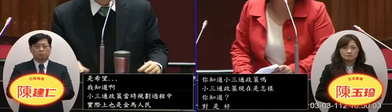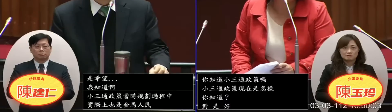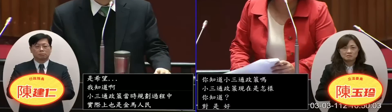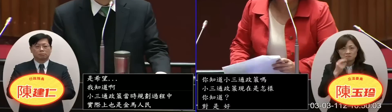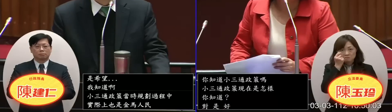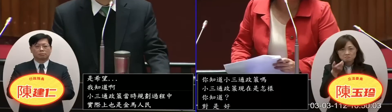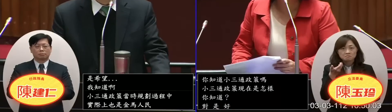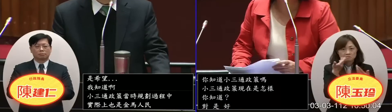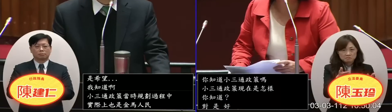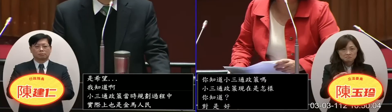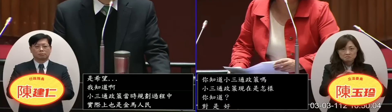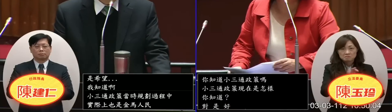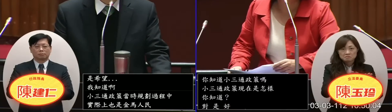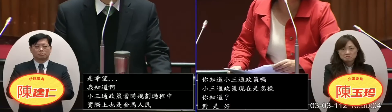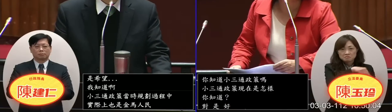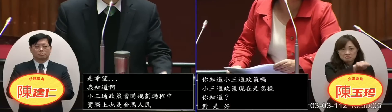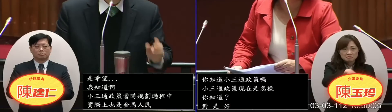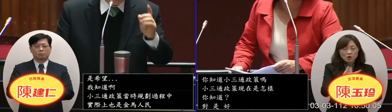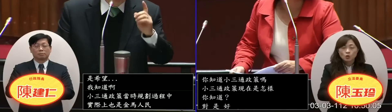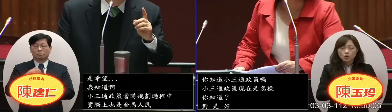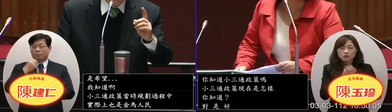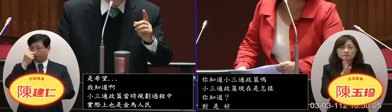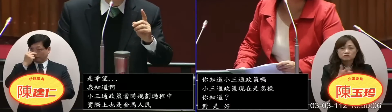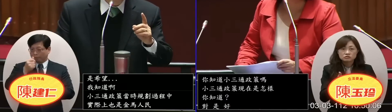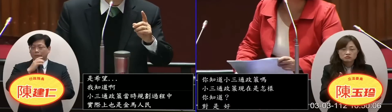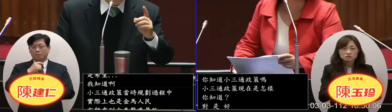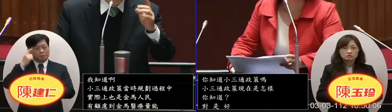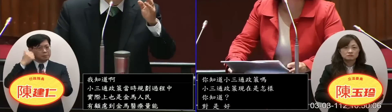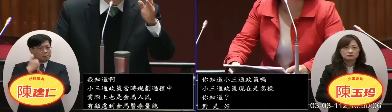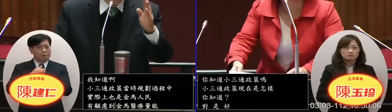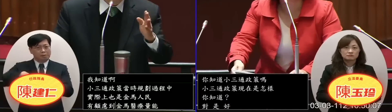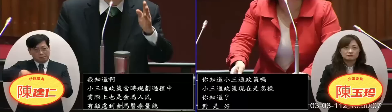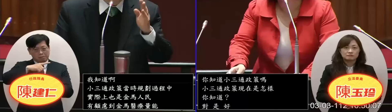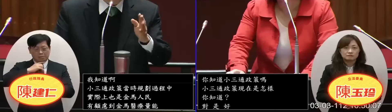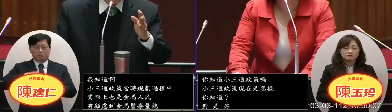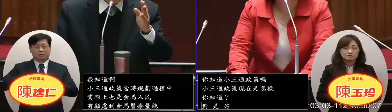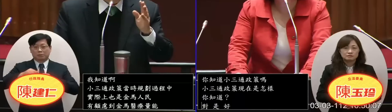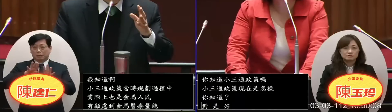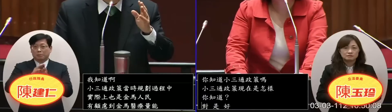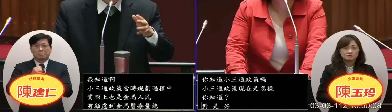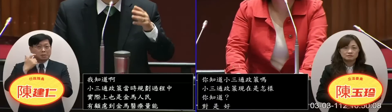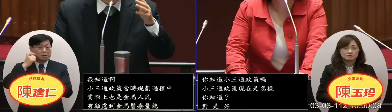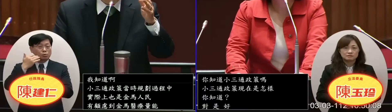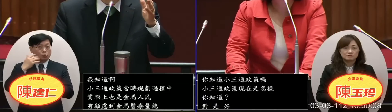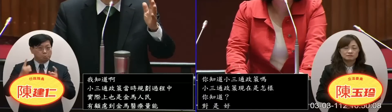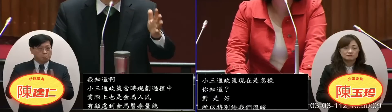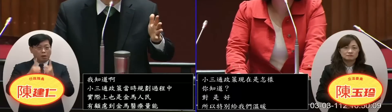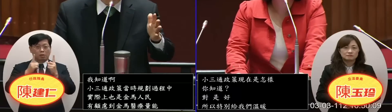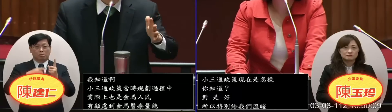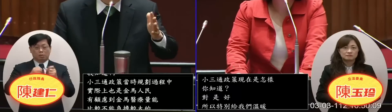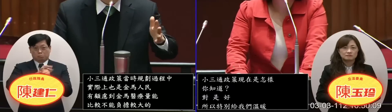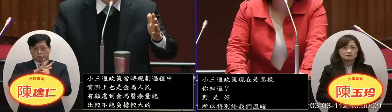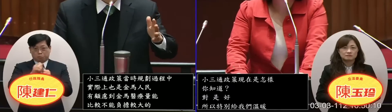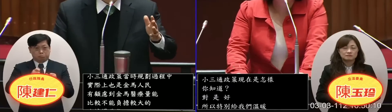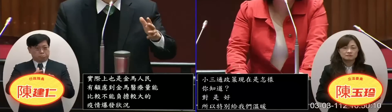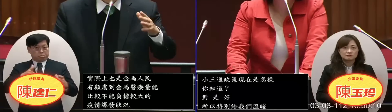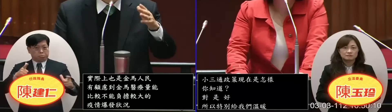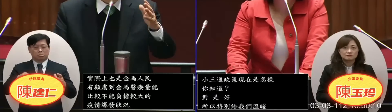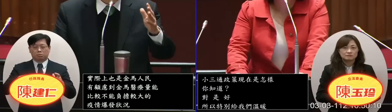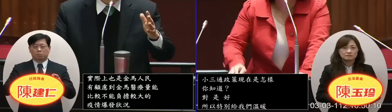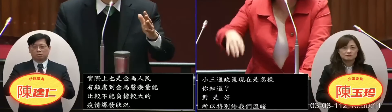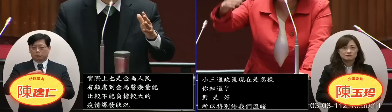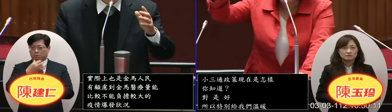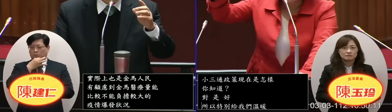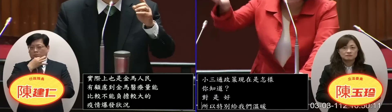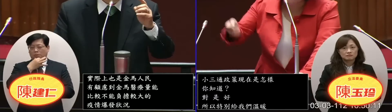别给我们的温暖，特别让我们不能 特别考虑到这个金门马祖一旦疫情如果蔓延的时候呢，